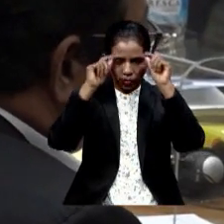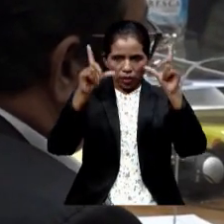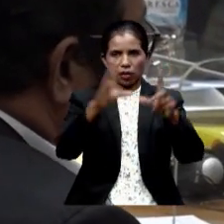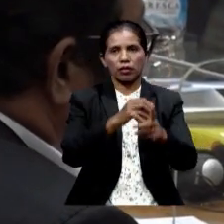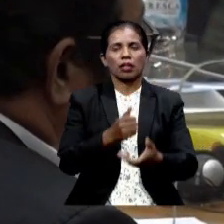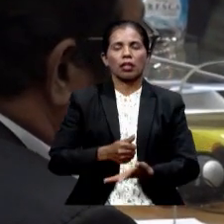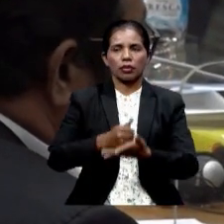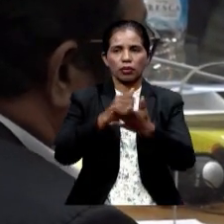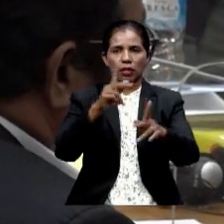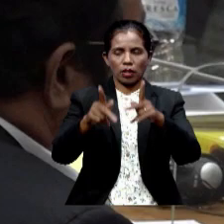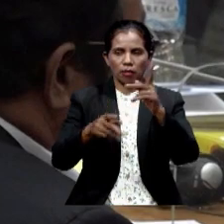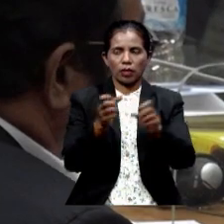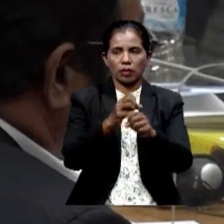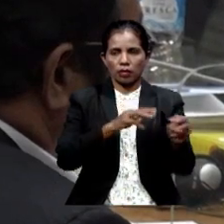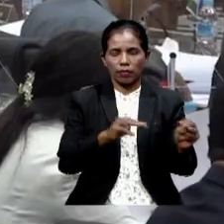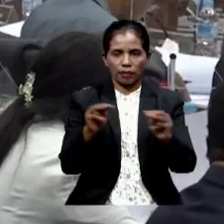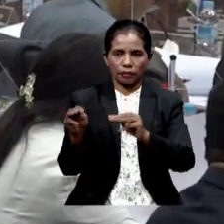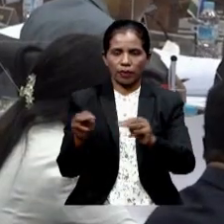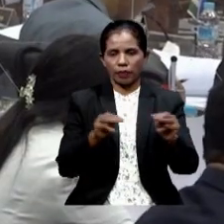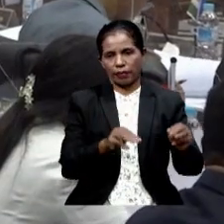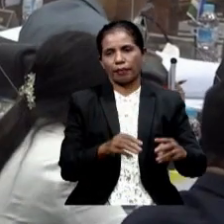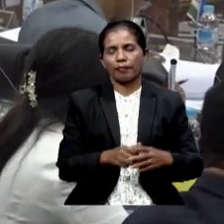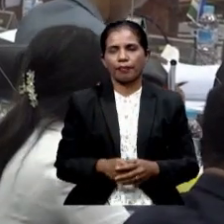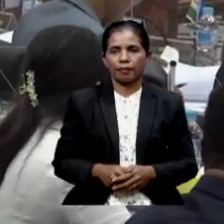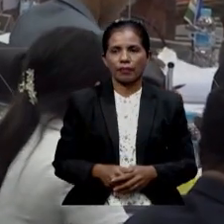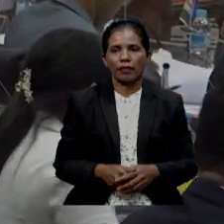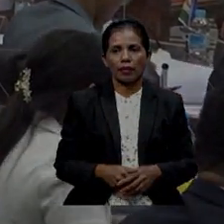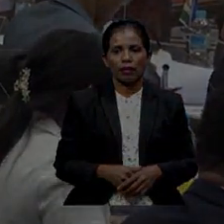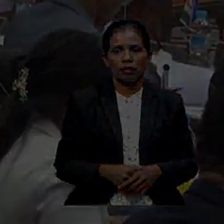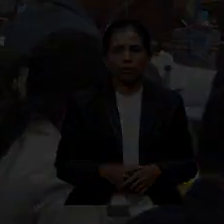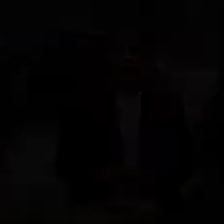facilita povo atu halo movimento. Dulce da Costa, Zaime dos Santos, GMN.